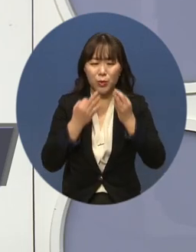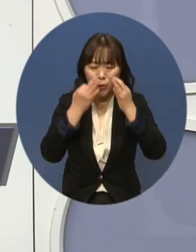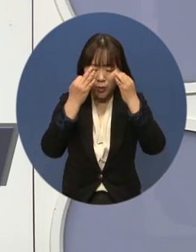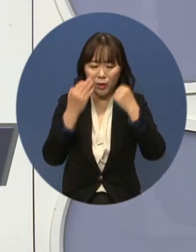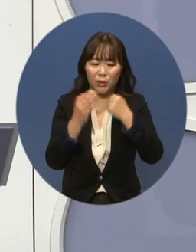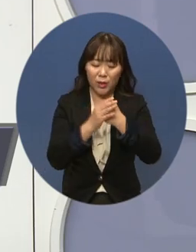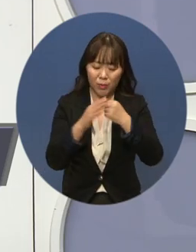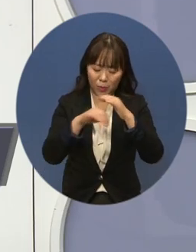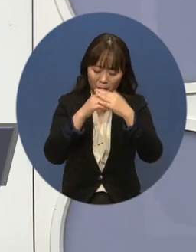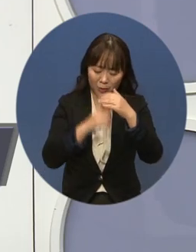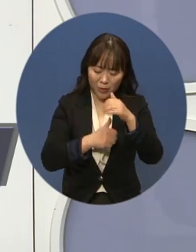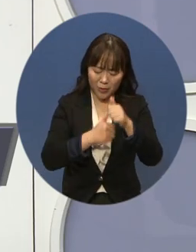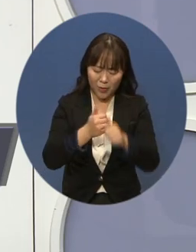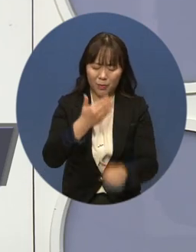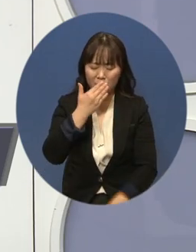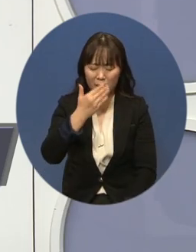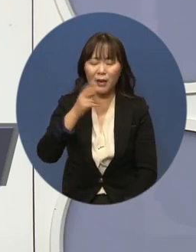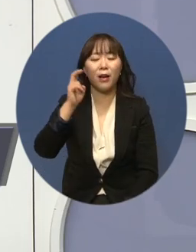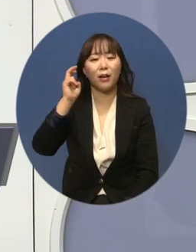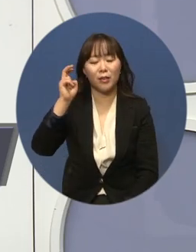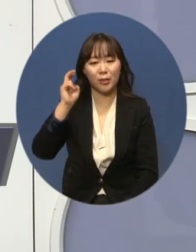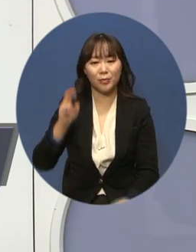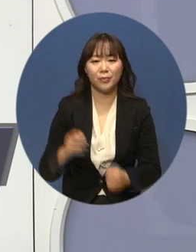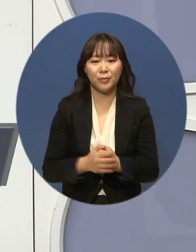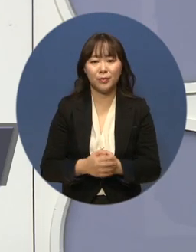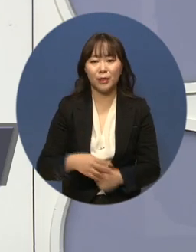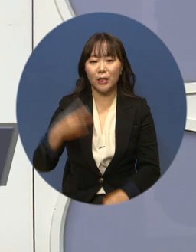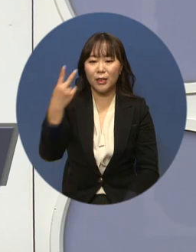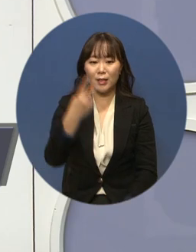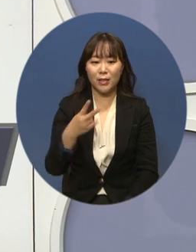이제 극복이 되지 않을까. 그래서